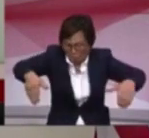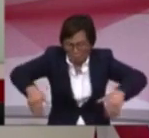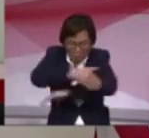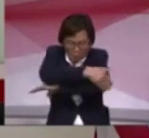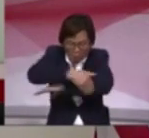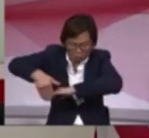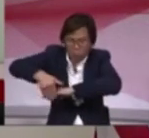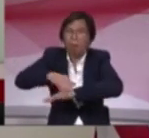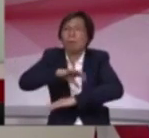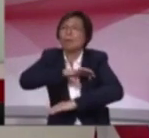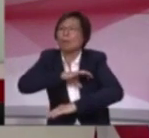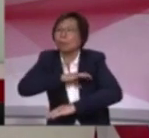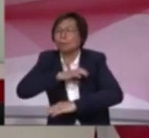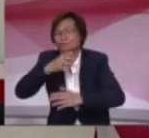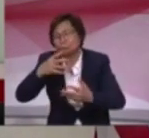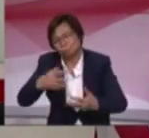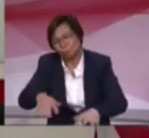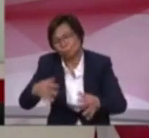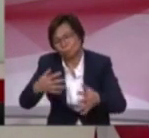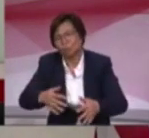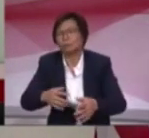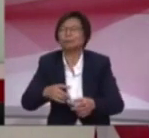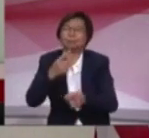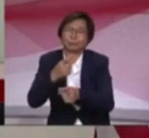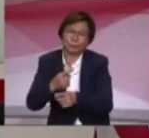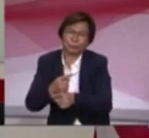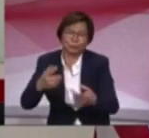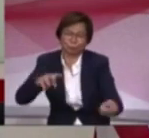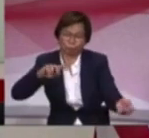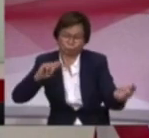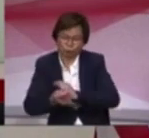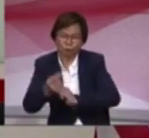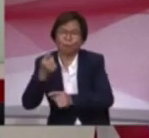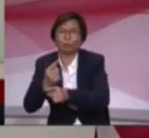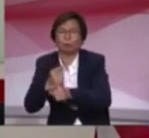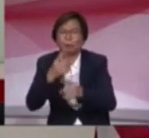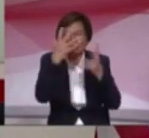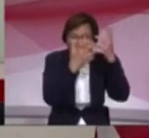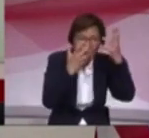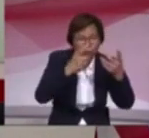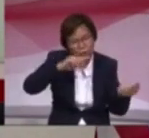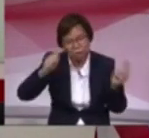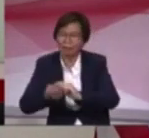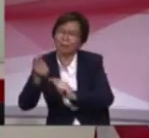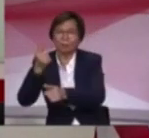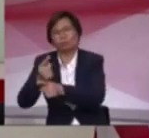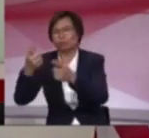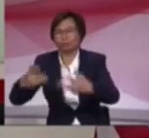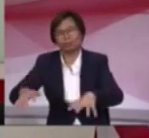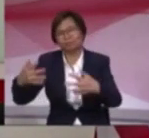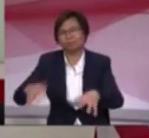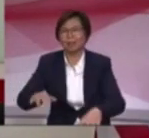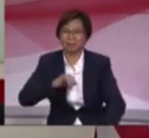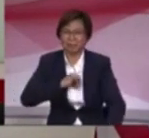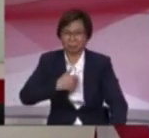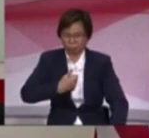Jadi perkara ini telah pun diperbetulkan. Sebenarnya kekeliruan ini telah diperbetulkan apabila